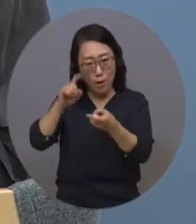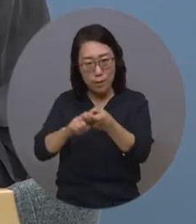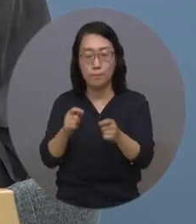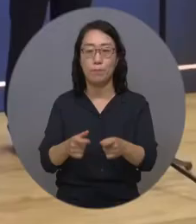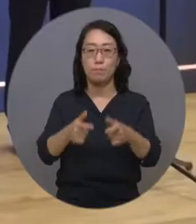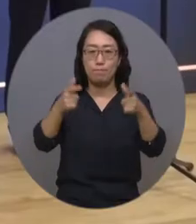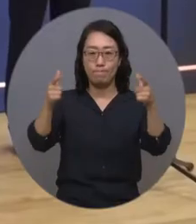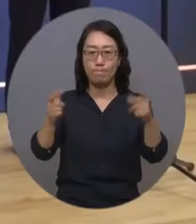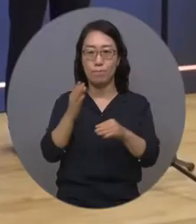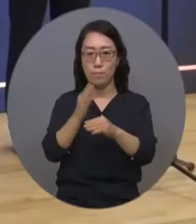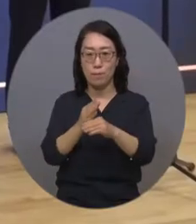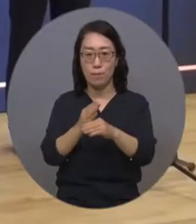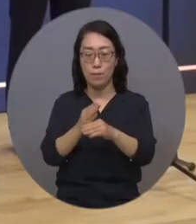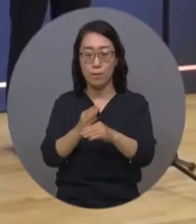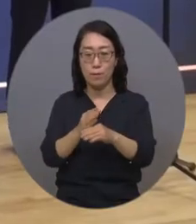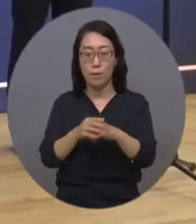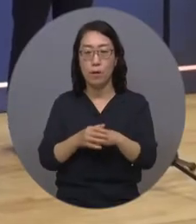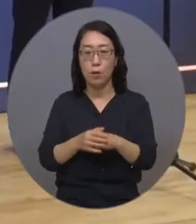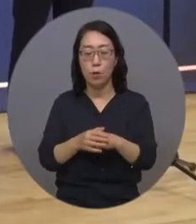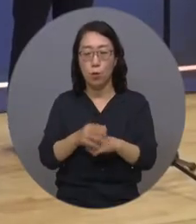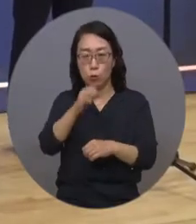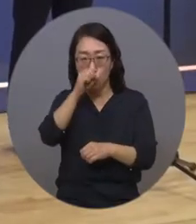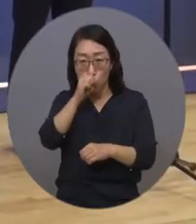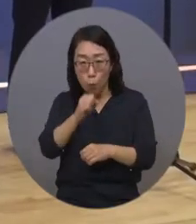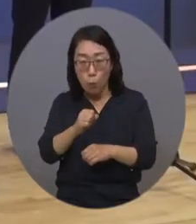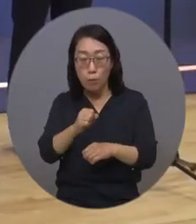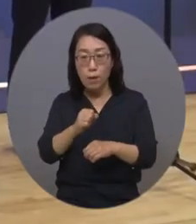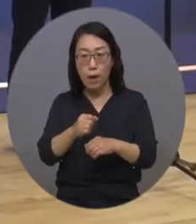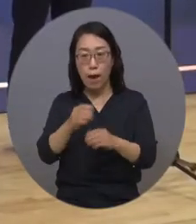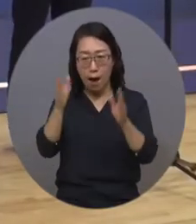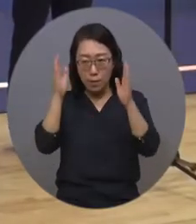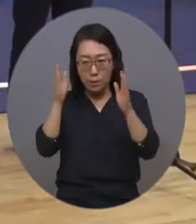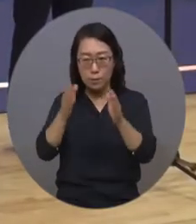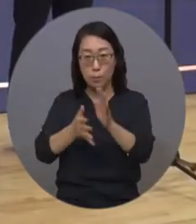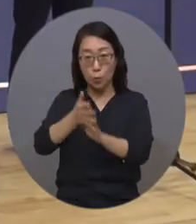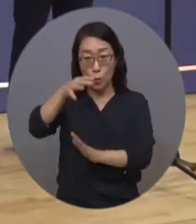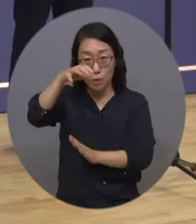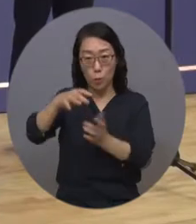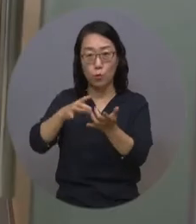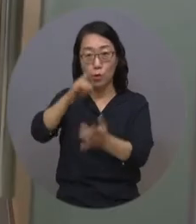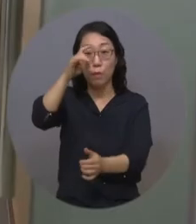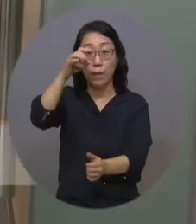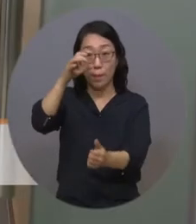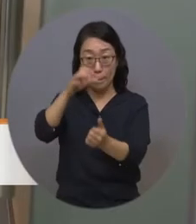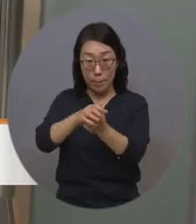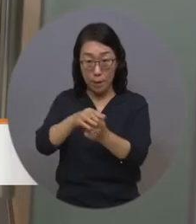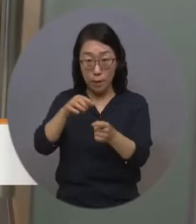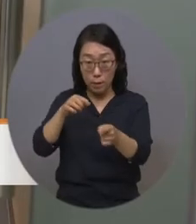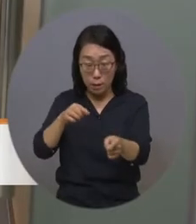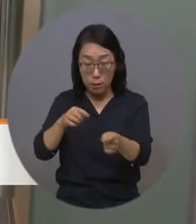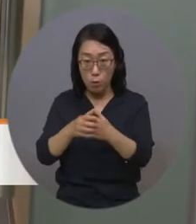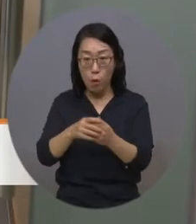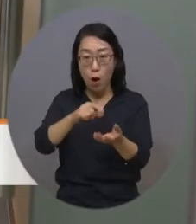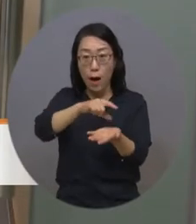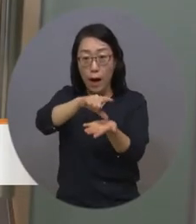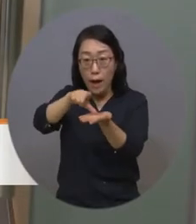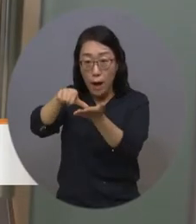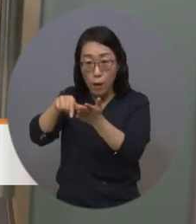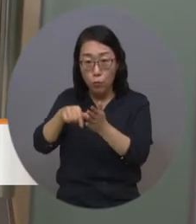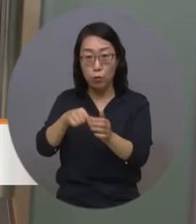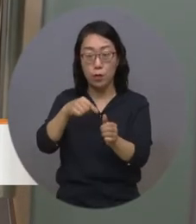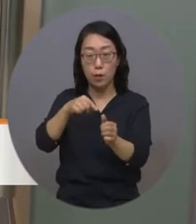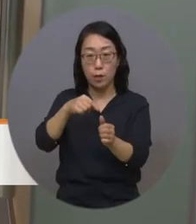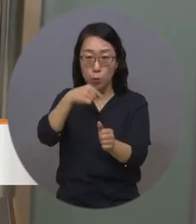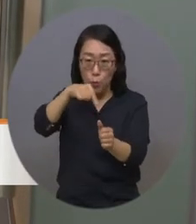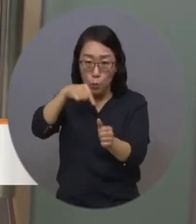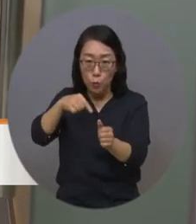있습니다. 의정부시는 우수 평생학습도시로 선정되면서 근거리 평생학습권 제공과